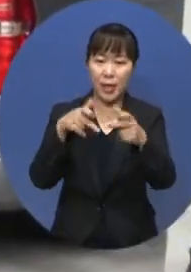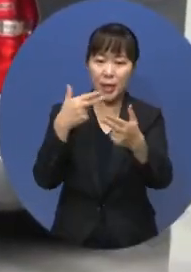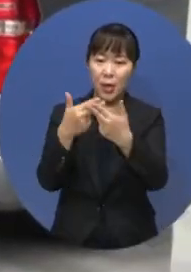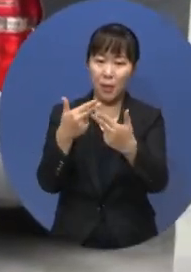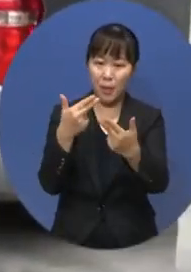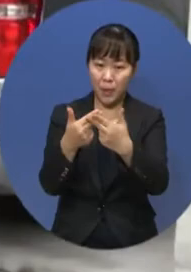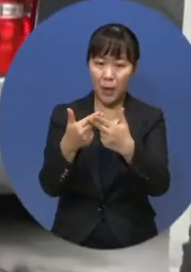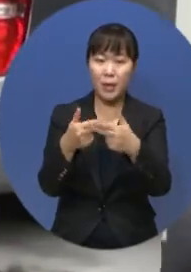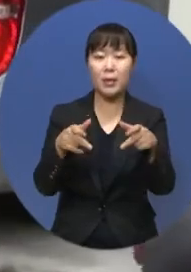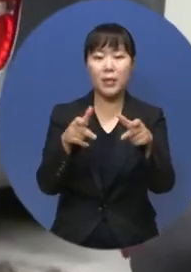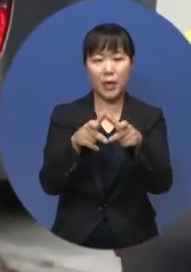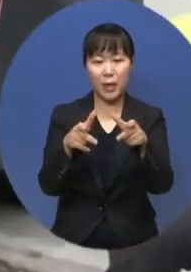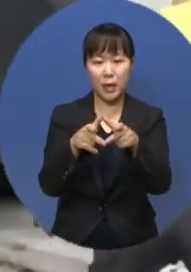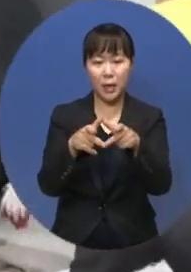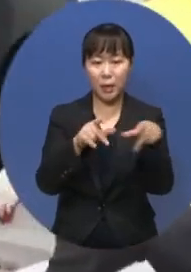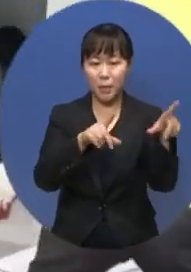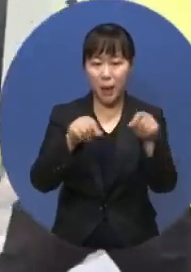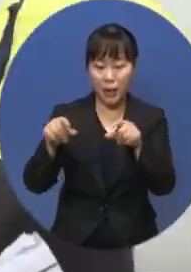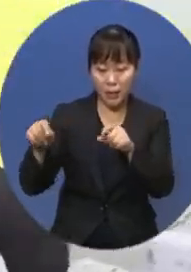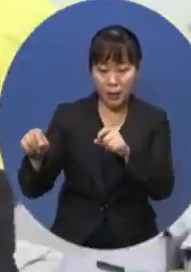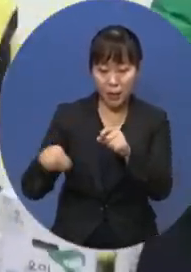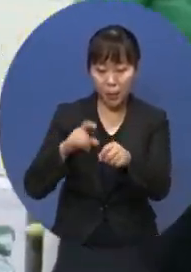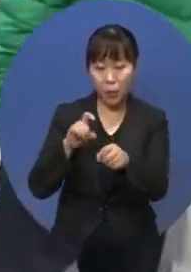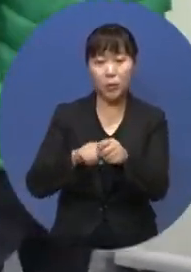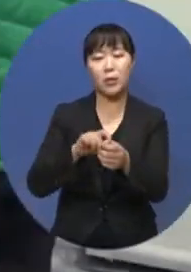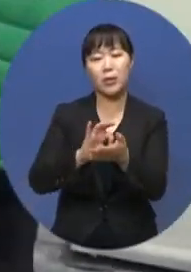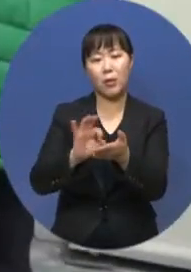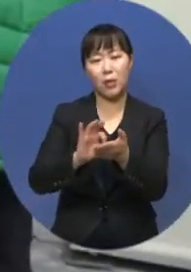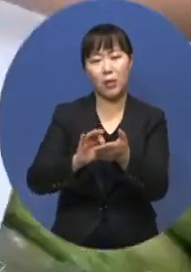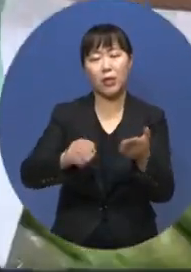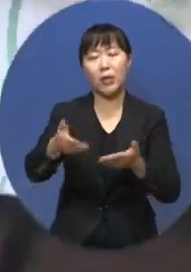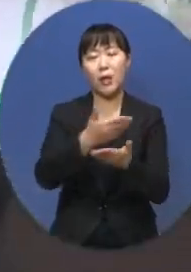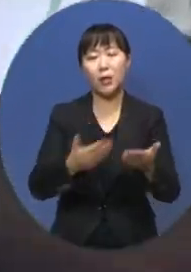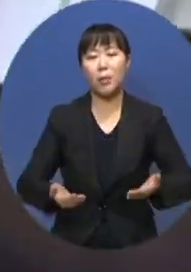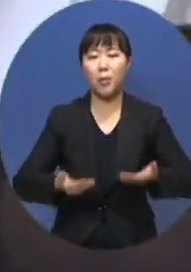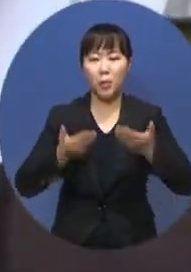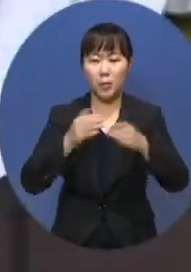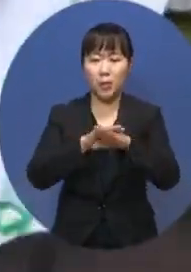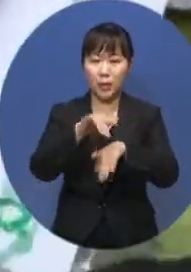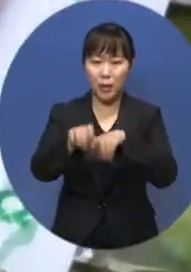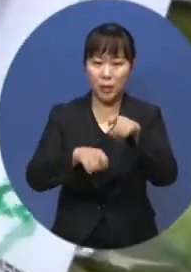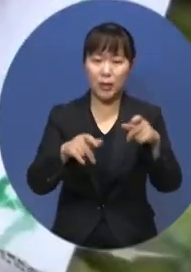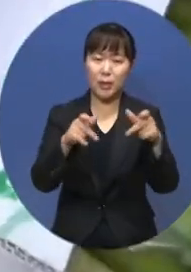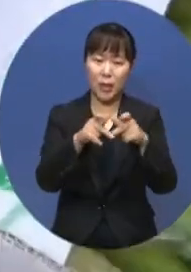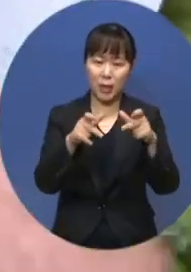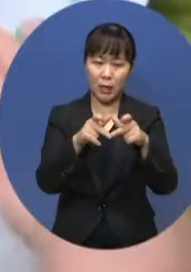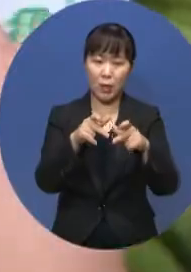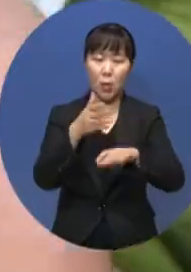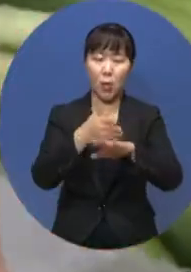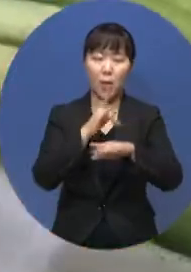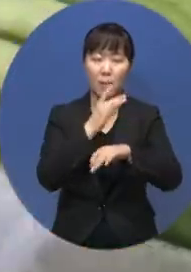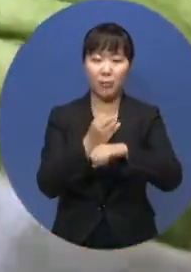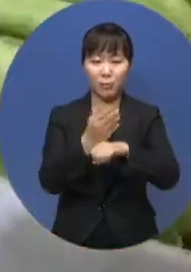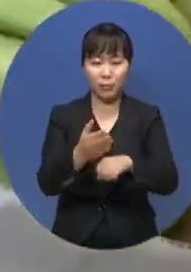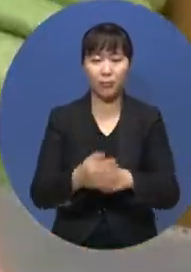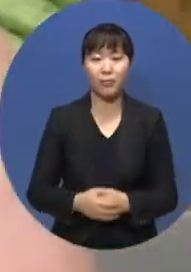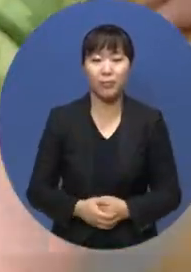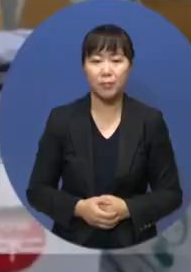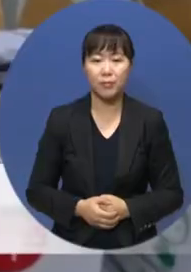송파지체장애인협회의 장애인들의 찬거리로 활용하도록 나눔의 봉사를 실천해 장애인들은 고마움을 전하고